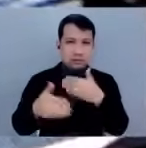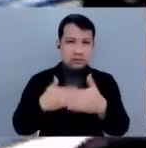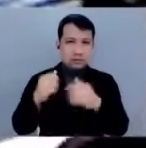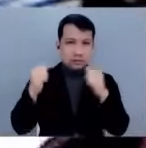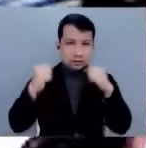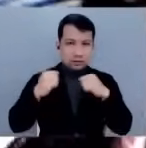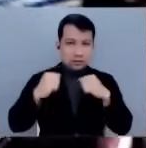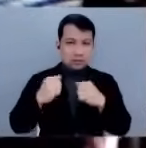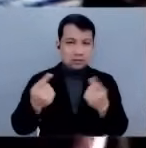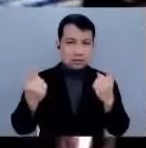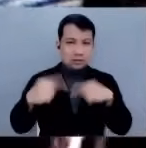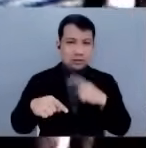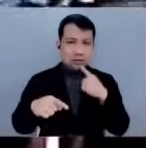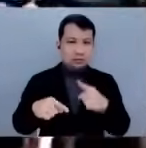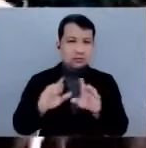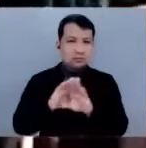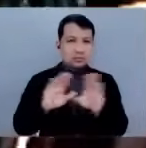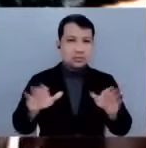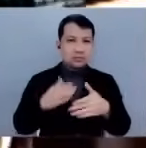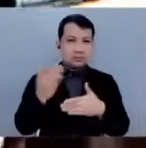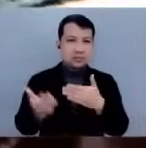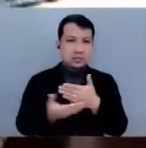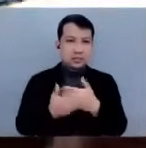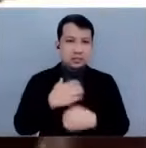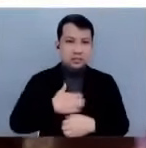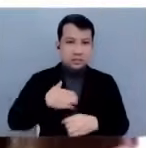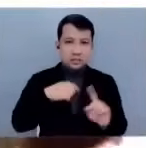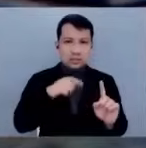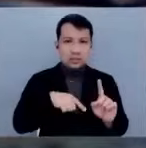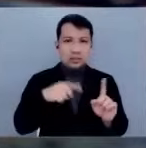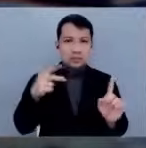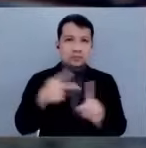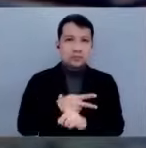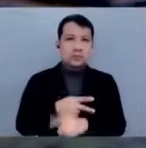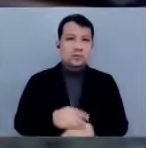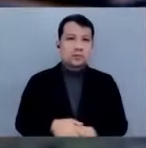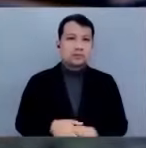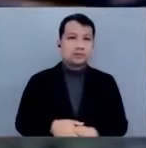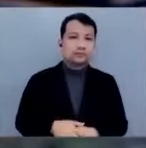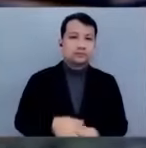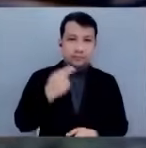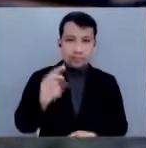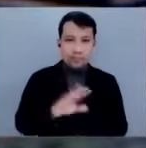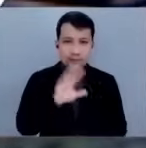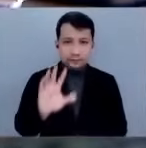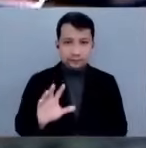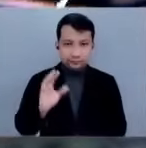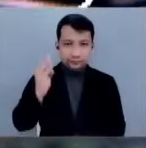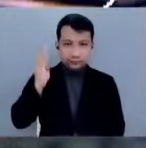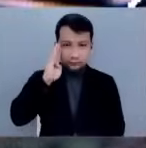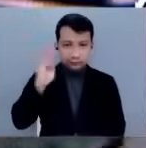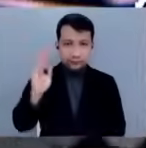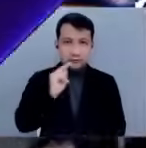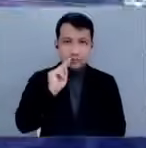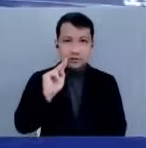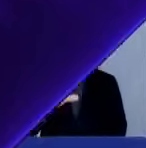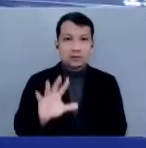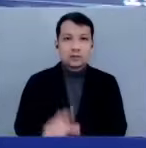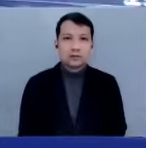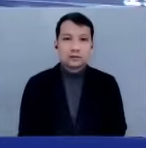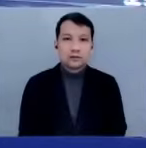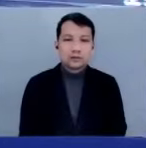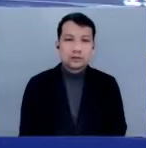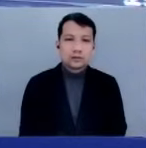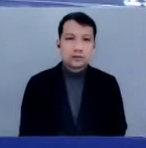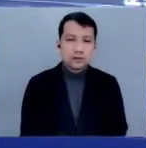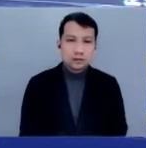nangyari, kaya hindi na nagsampa ng reklamo ang biktima. Nagbabalita mula sa Frontline, Brian Basa, News 5.